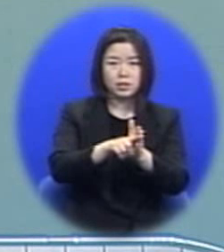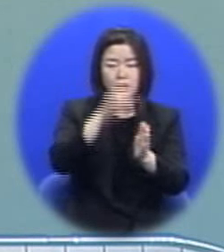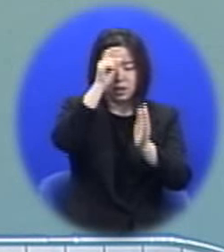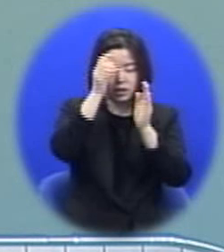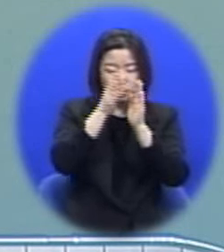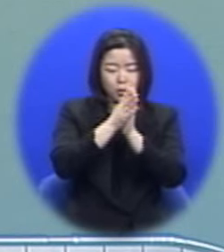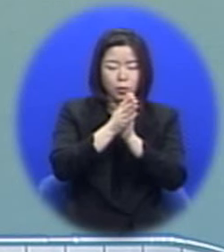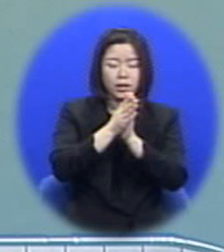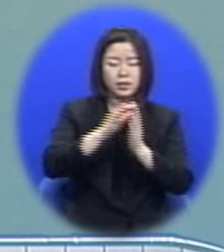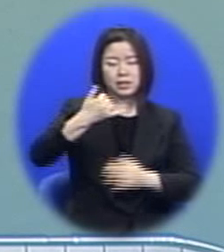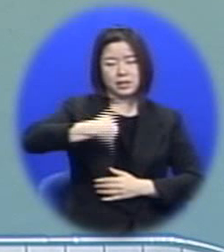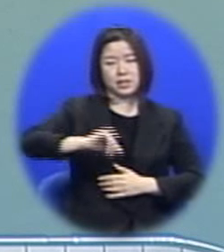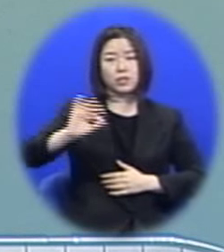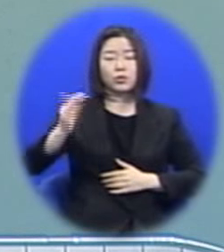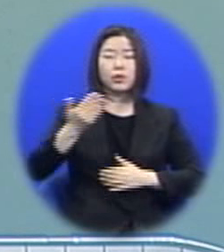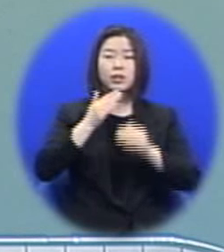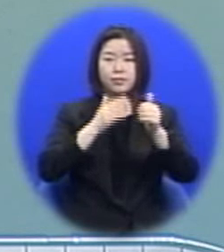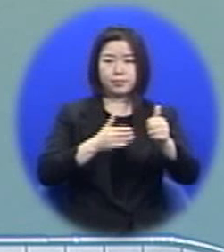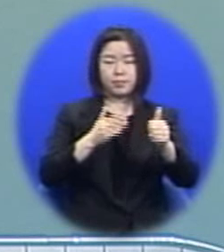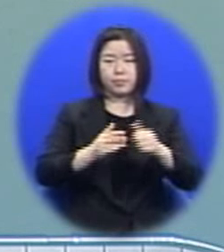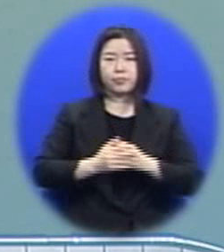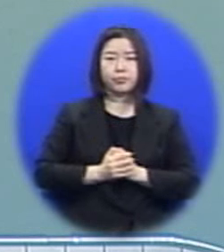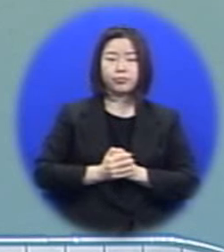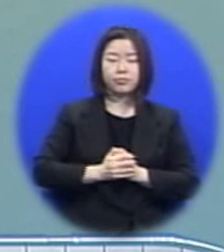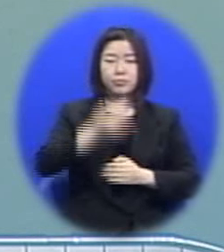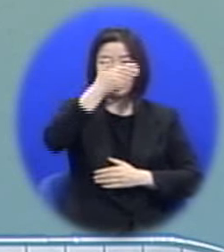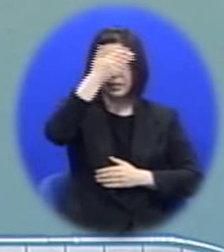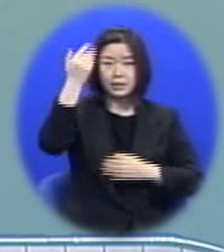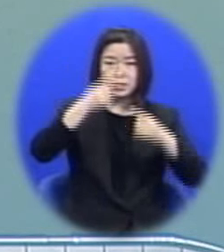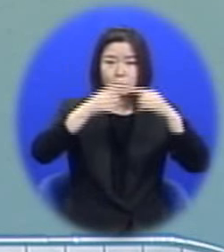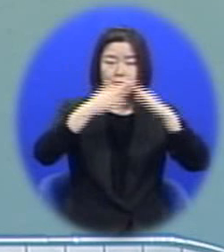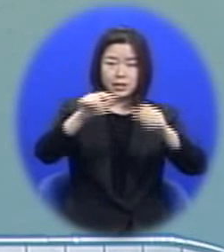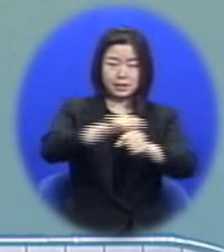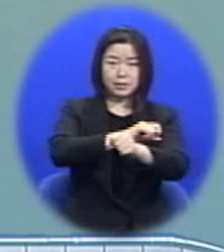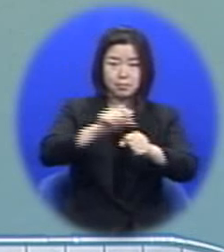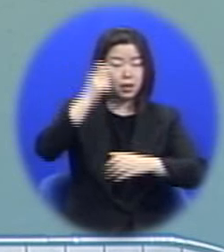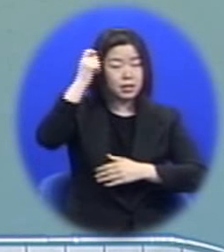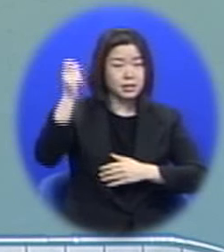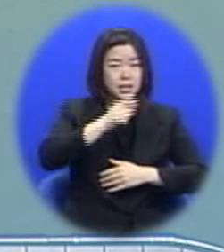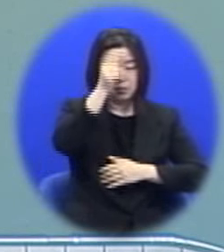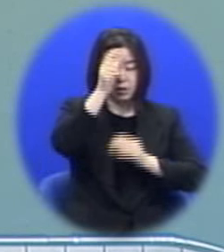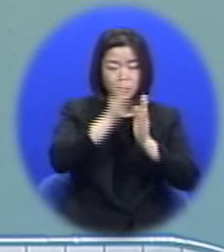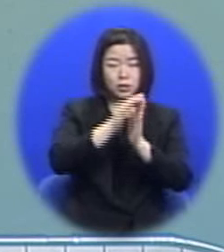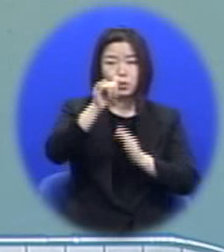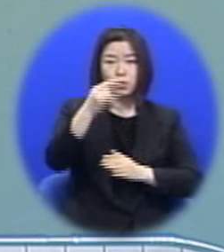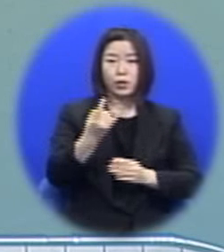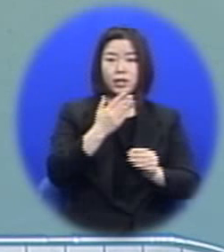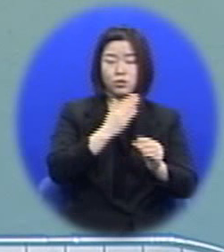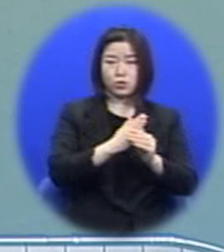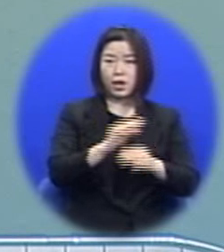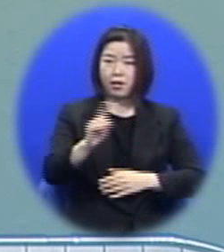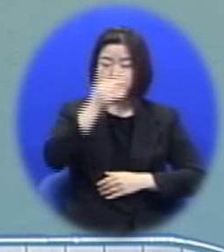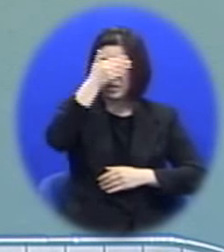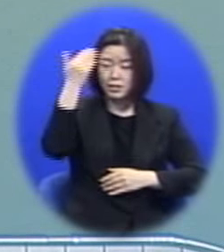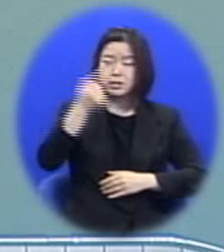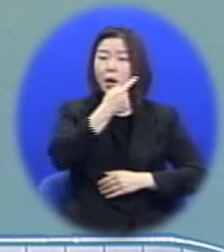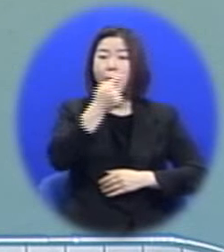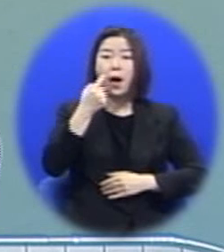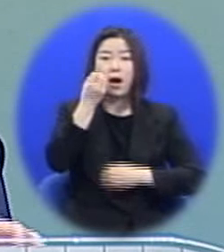자녀가 되셔야 됩니다. 젊은이 교회 특별 새벽 기도 중에 어떤 한 청년이 간증을